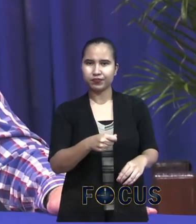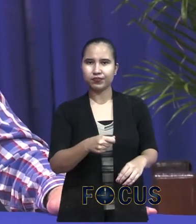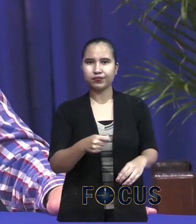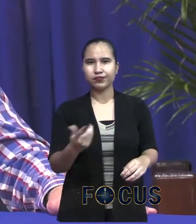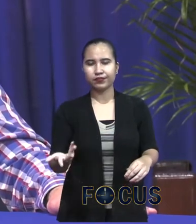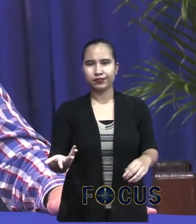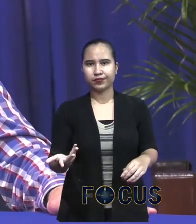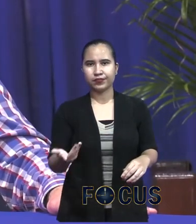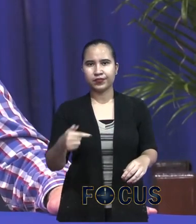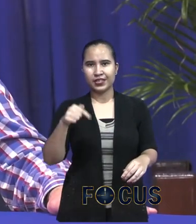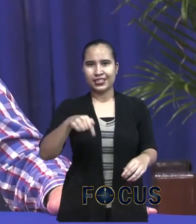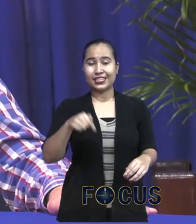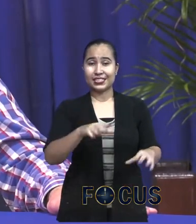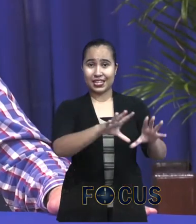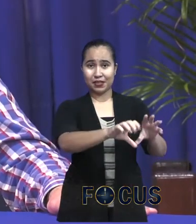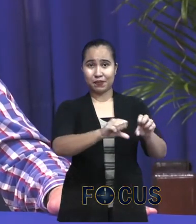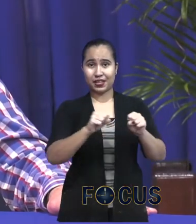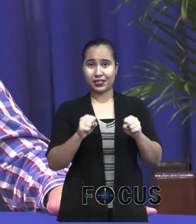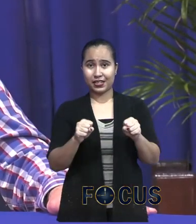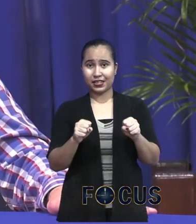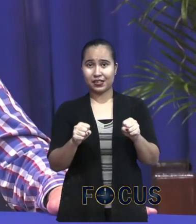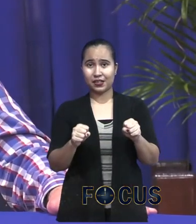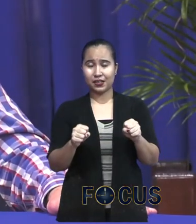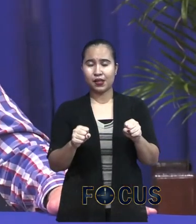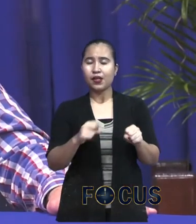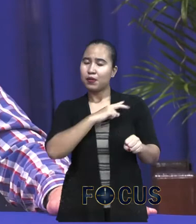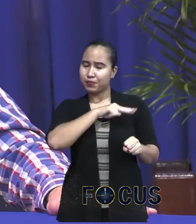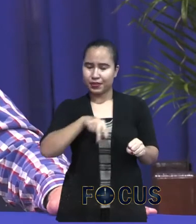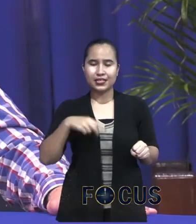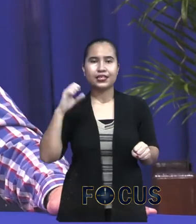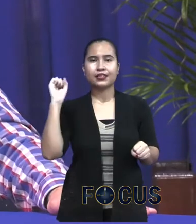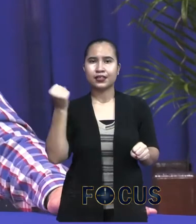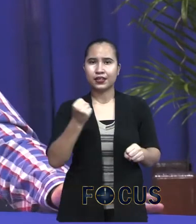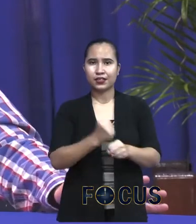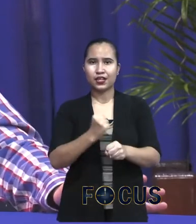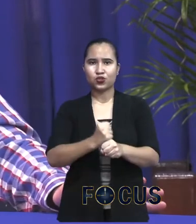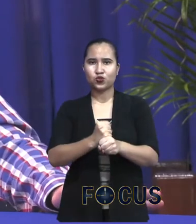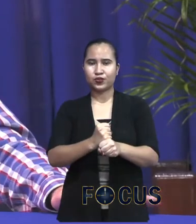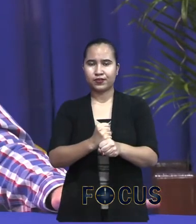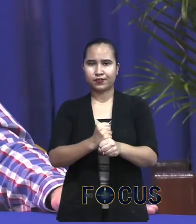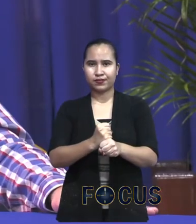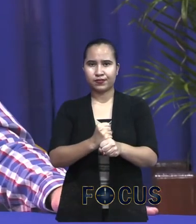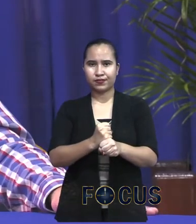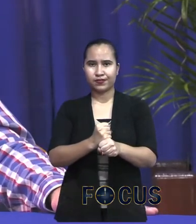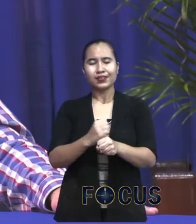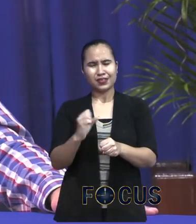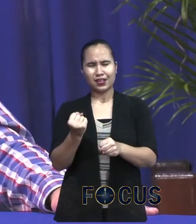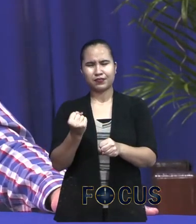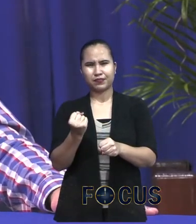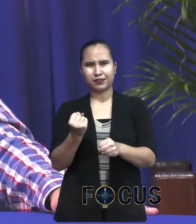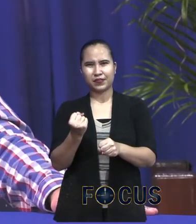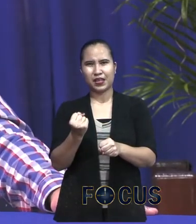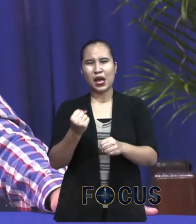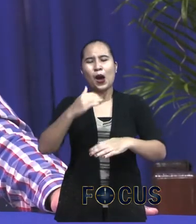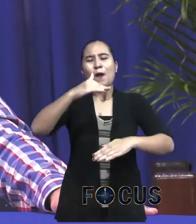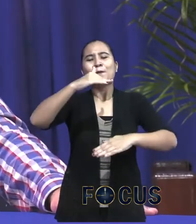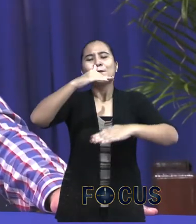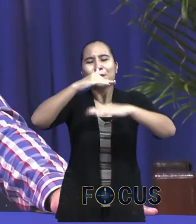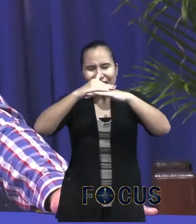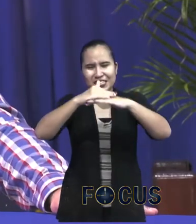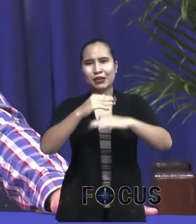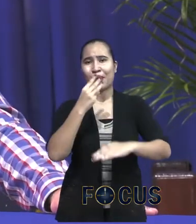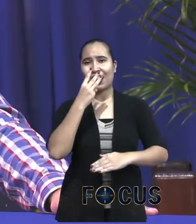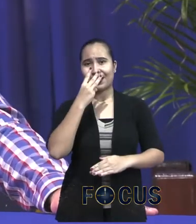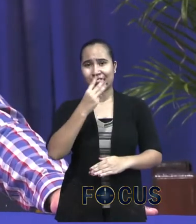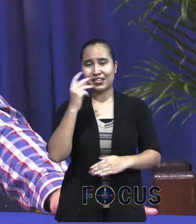in een uitzonderingstoestand, mag de regering dat doen. Maar we trekken ons terug na 2 weken. Kan ook. Maximaal 3 maanden.